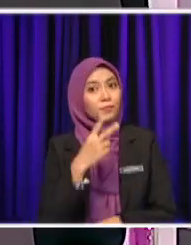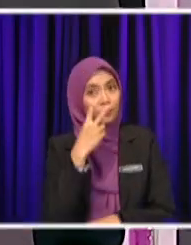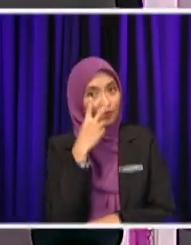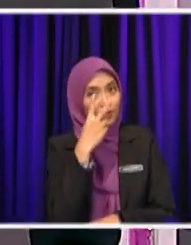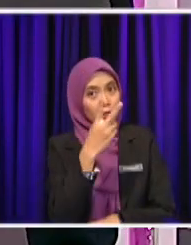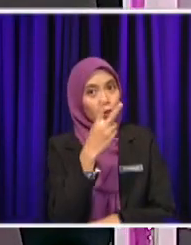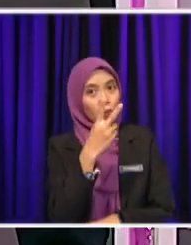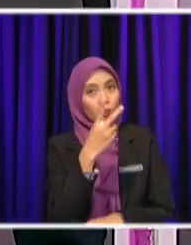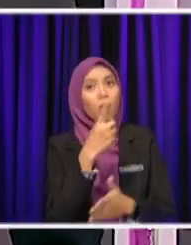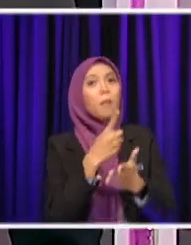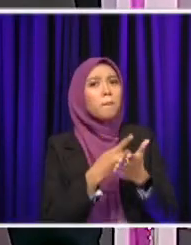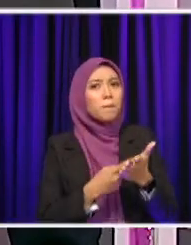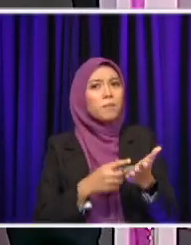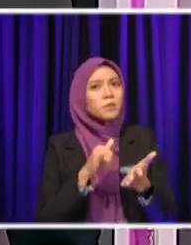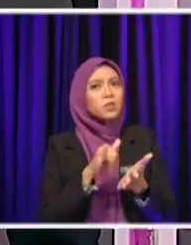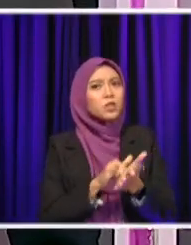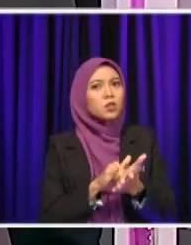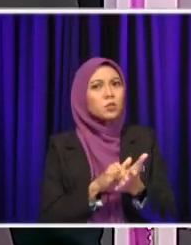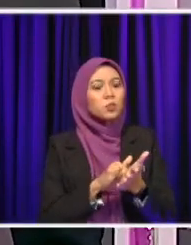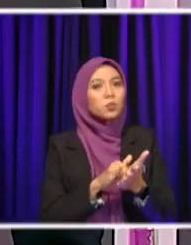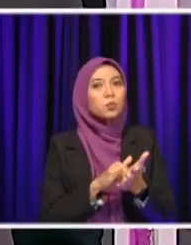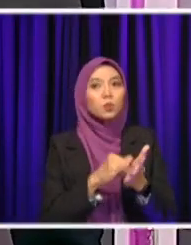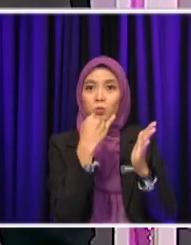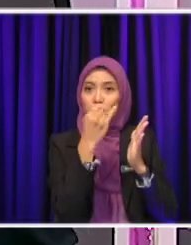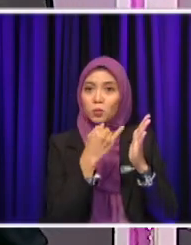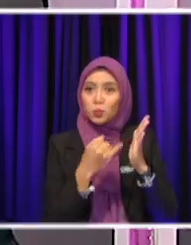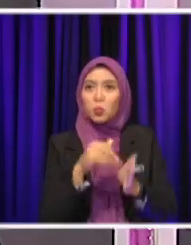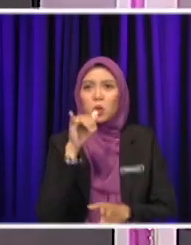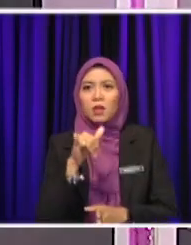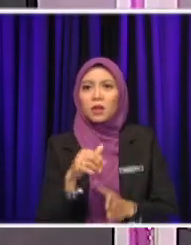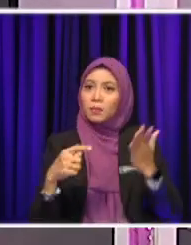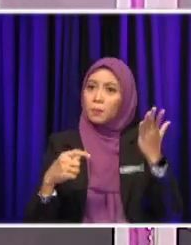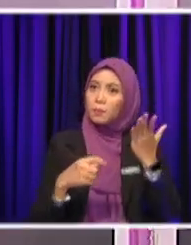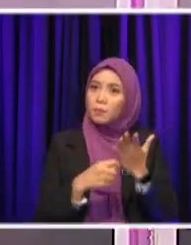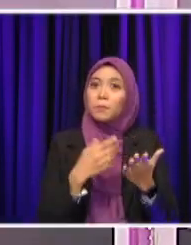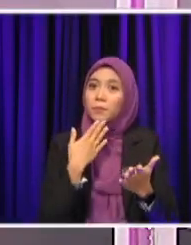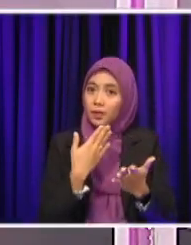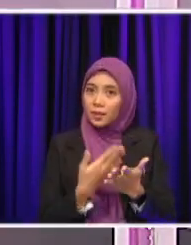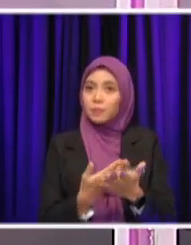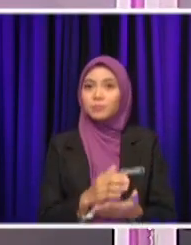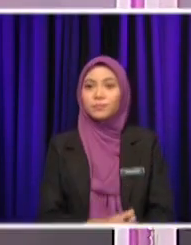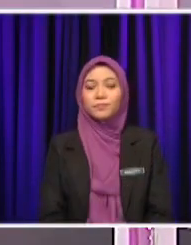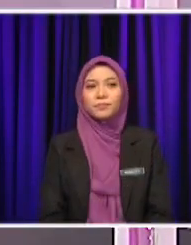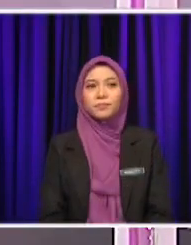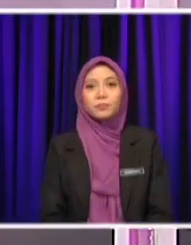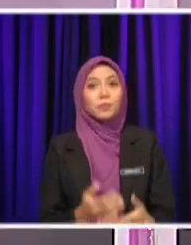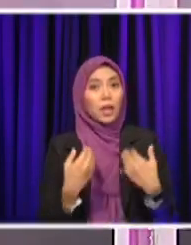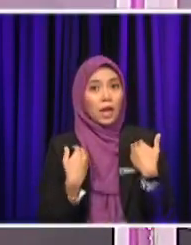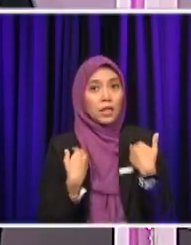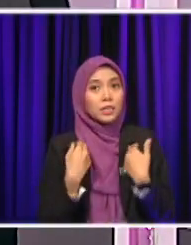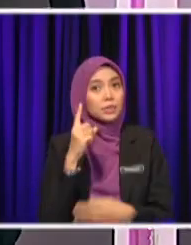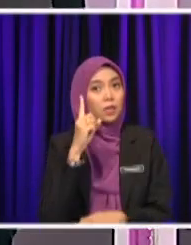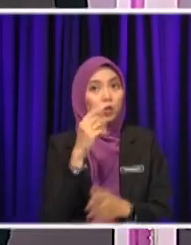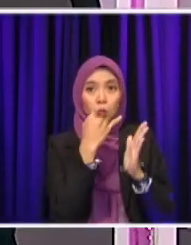dahulu apa itu lakaran yang telah ditambah baik. Okey, saya tunjuk kat sini. Okey, ada satu lakaran yang